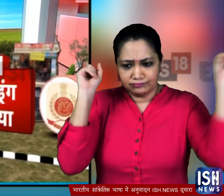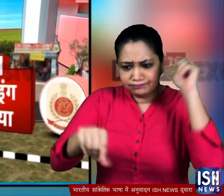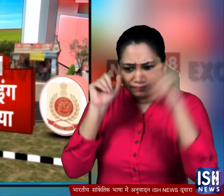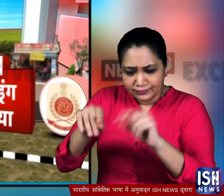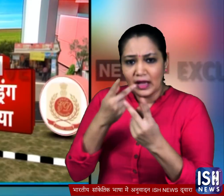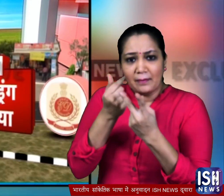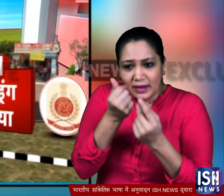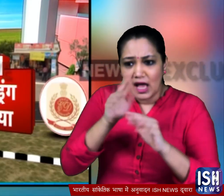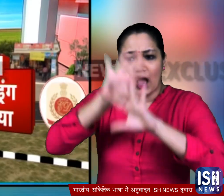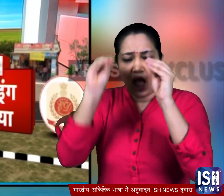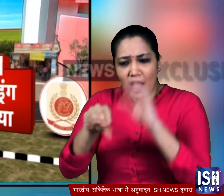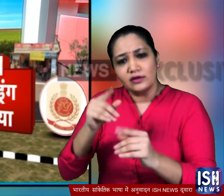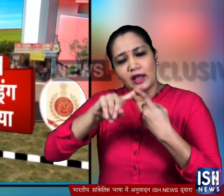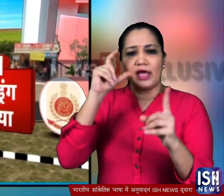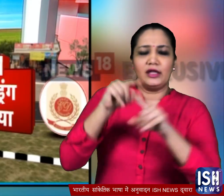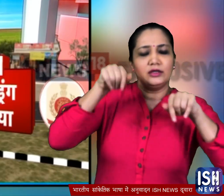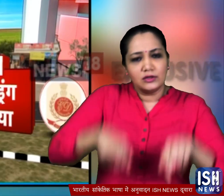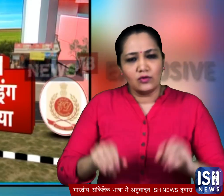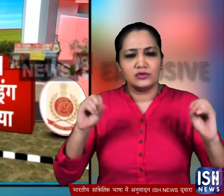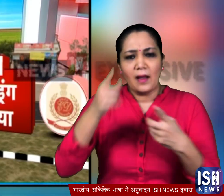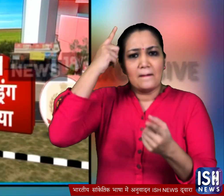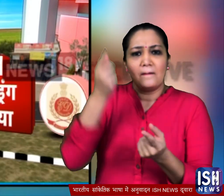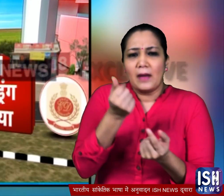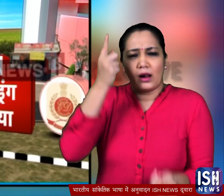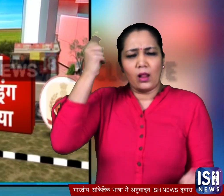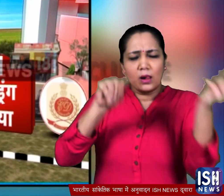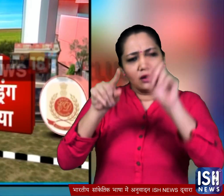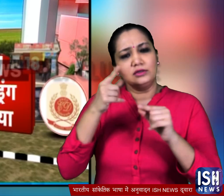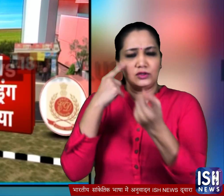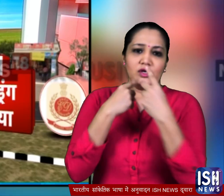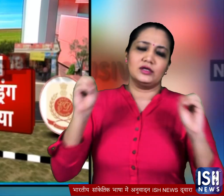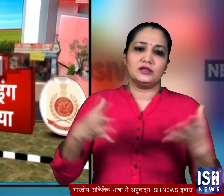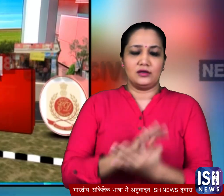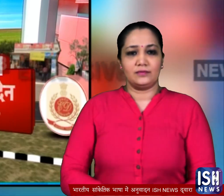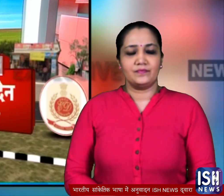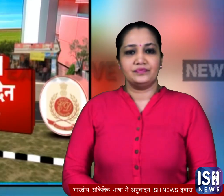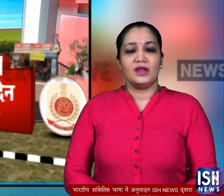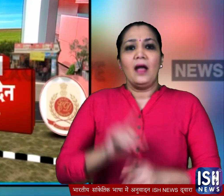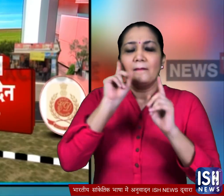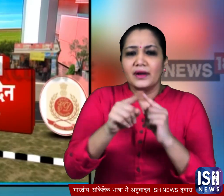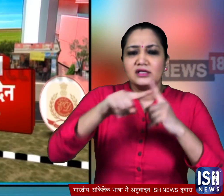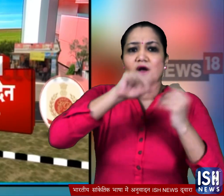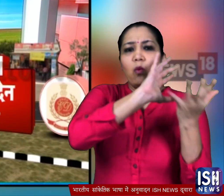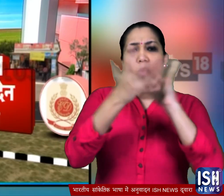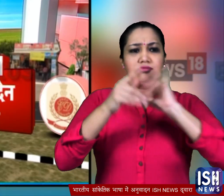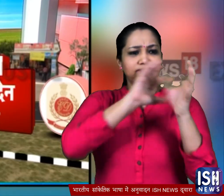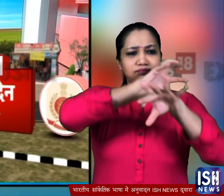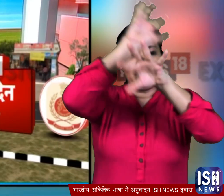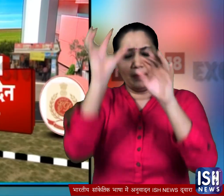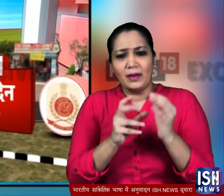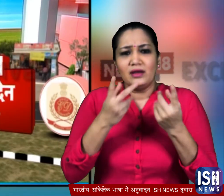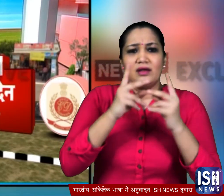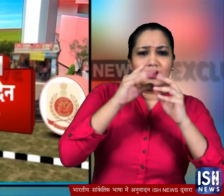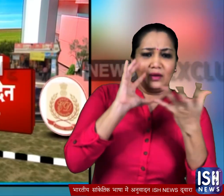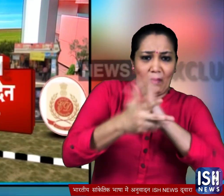लेन देन के सबूत मिलने पर ईडी ने भी इस मामले में मनी लॉन्ड्रिंग का केस दर्ज कर लिया। साथ ही हवाला के जरिए किन किन देशों से आरोपियों के खातों